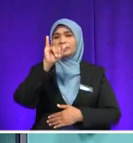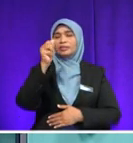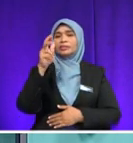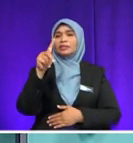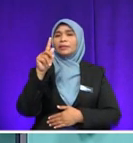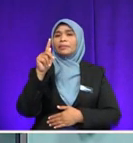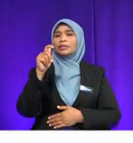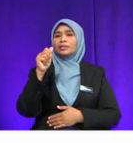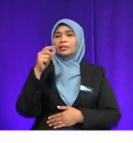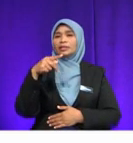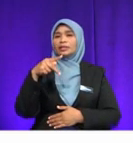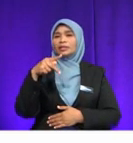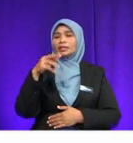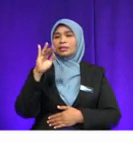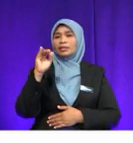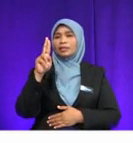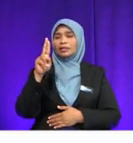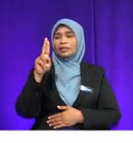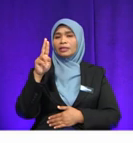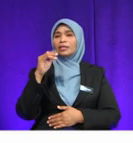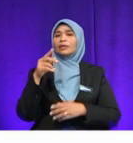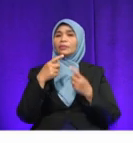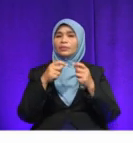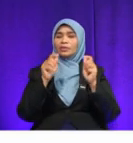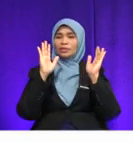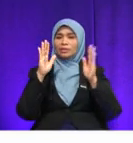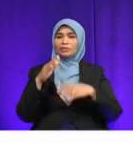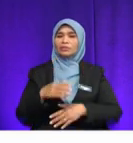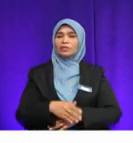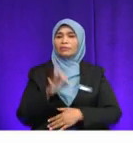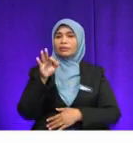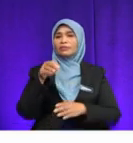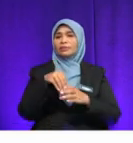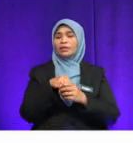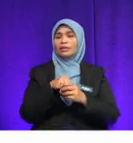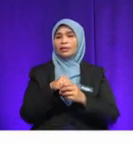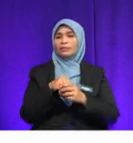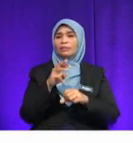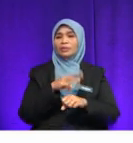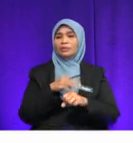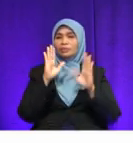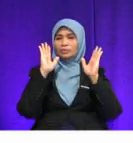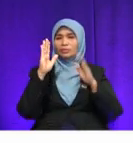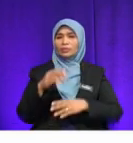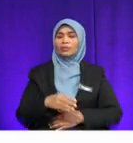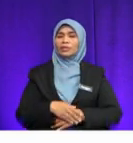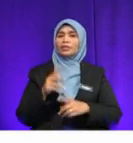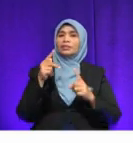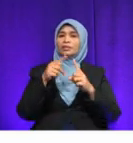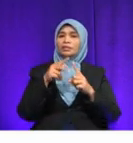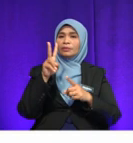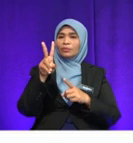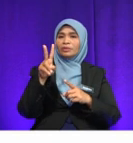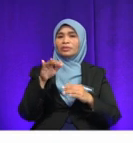maksudnya ialah menunaikan salat fardhu dalam waktu salat yang kedua ataupun waktu yang